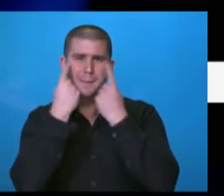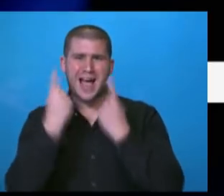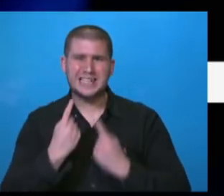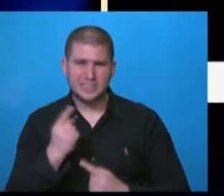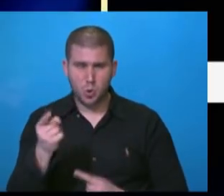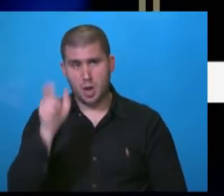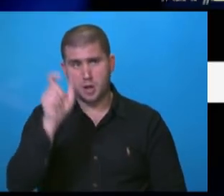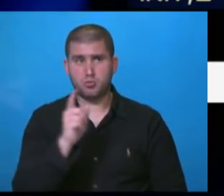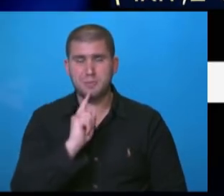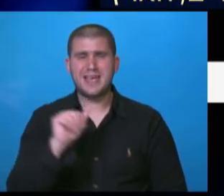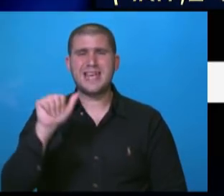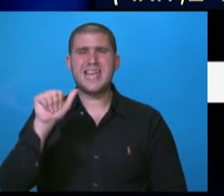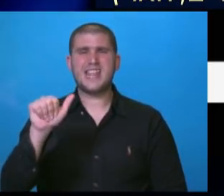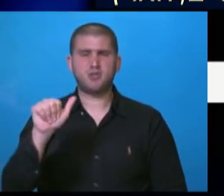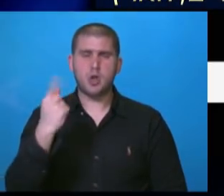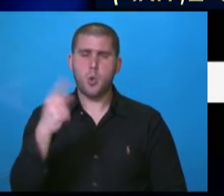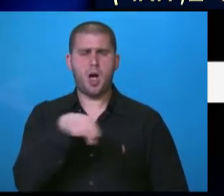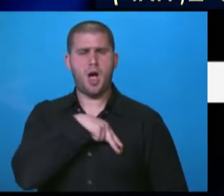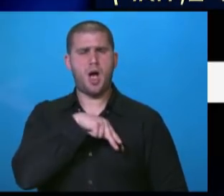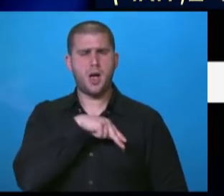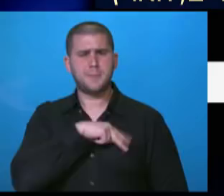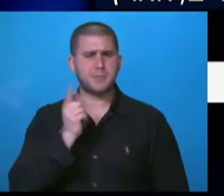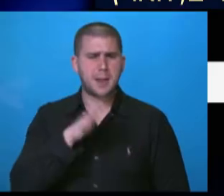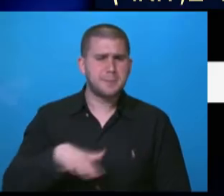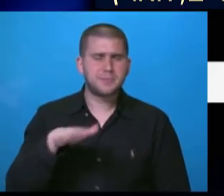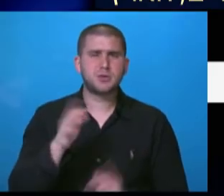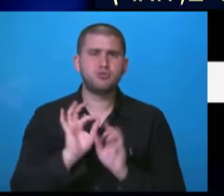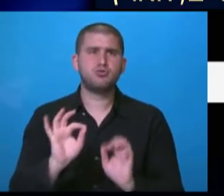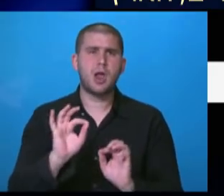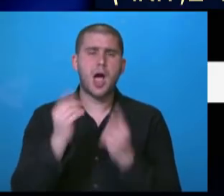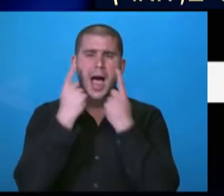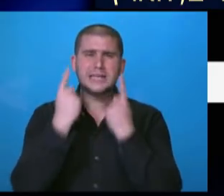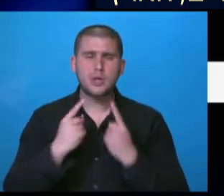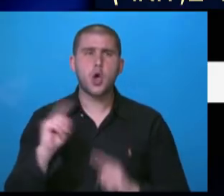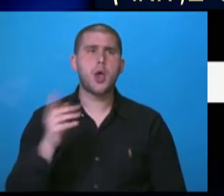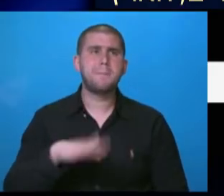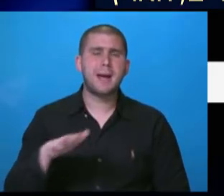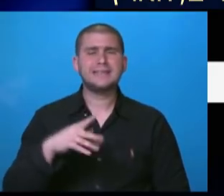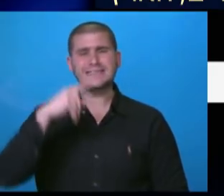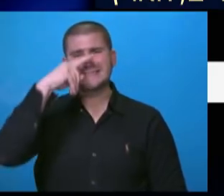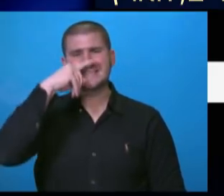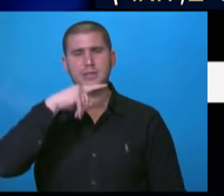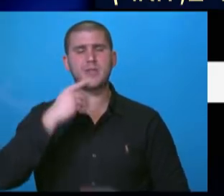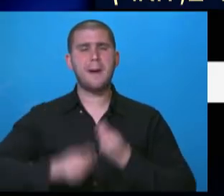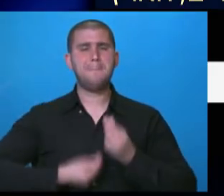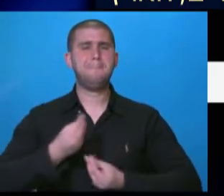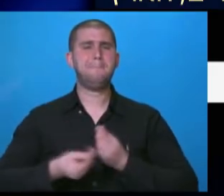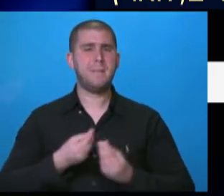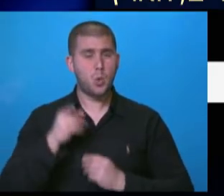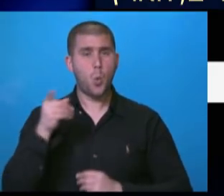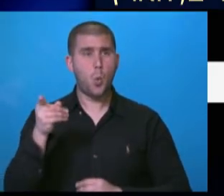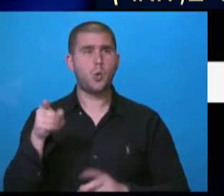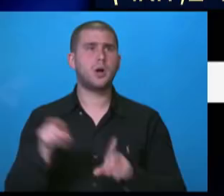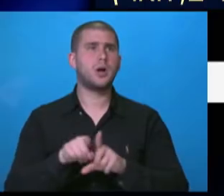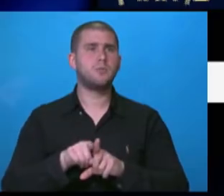אדם בשם אירנשטיין, שהוא אחראי על כל מערך היידישקייט בחסידות, זה בעצם כל מערך הצניעות והמין בחסידות, והוא מורה